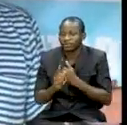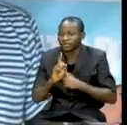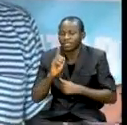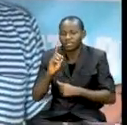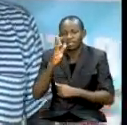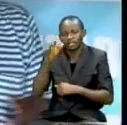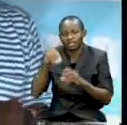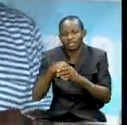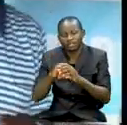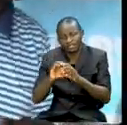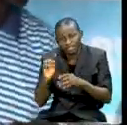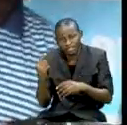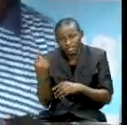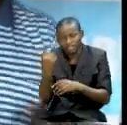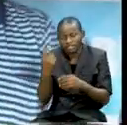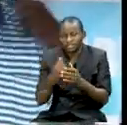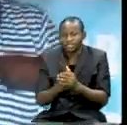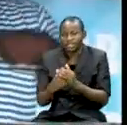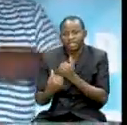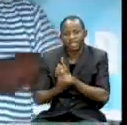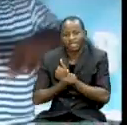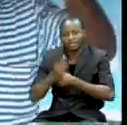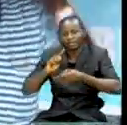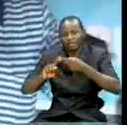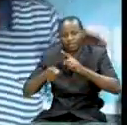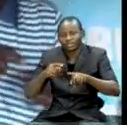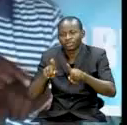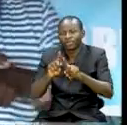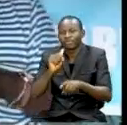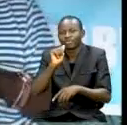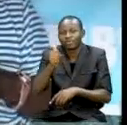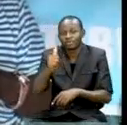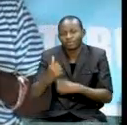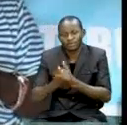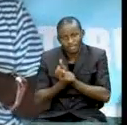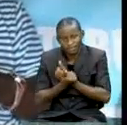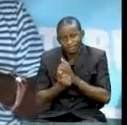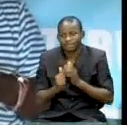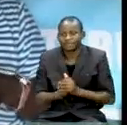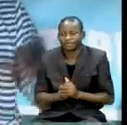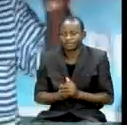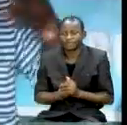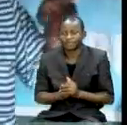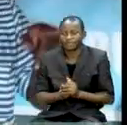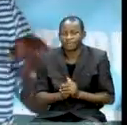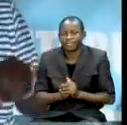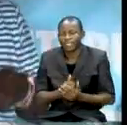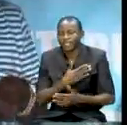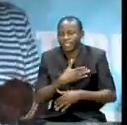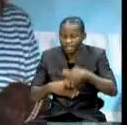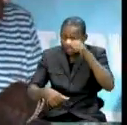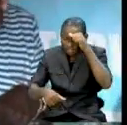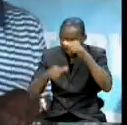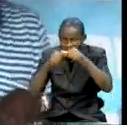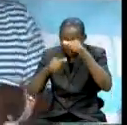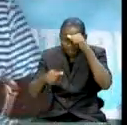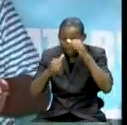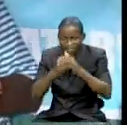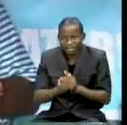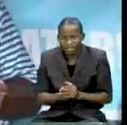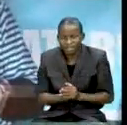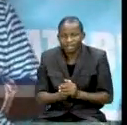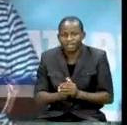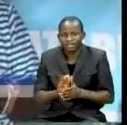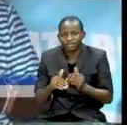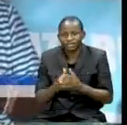mumoji. Penda jirani, gisi unajipenda, peke yako. Na ukumbuke viliwe, vili ni